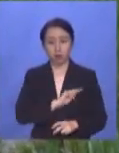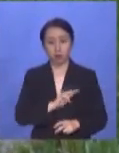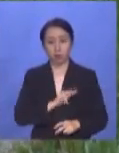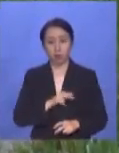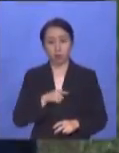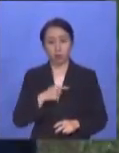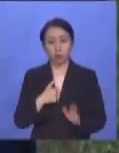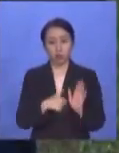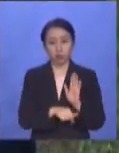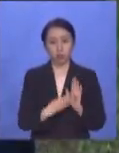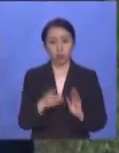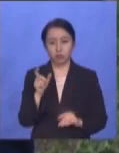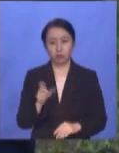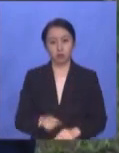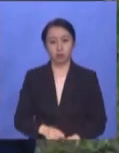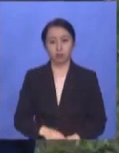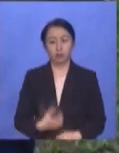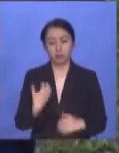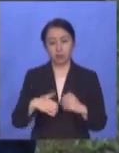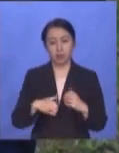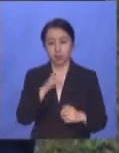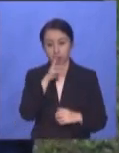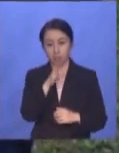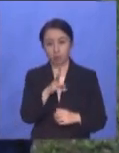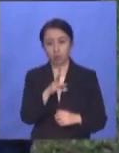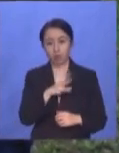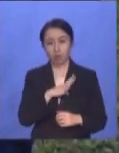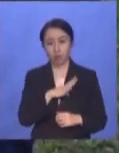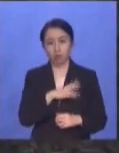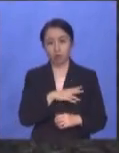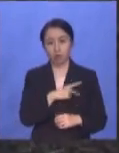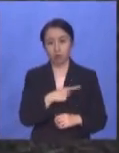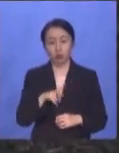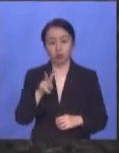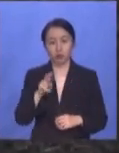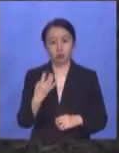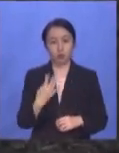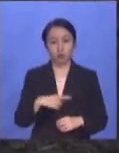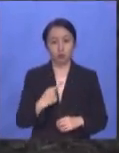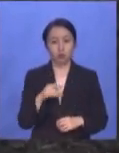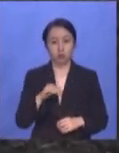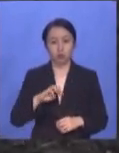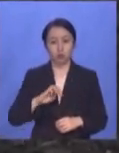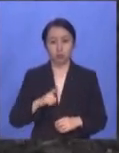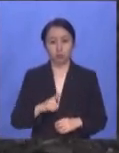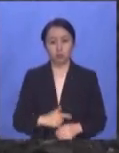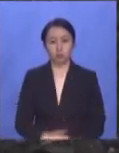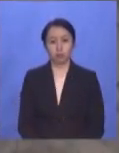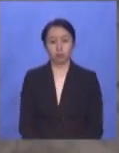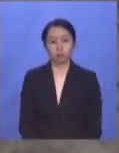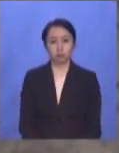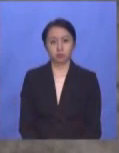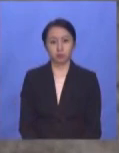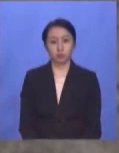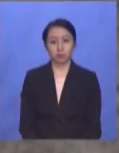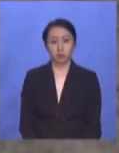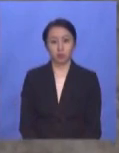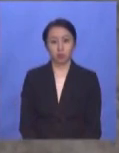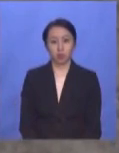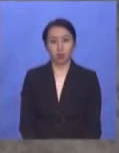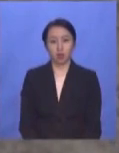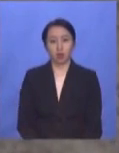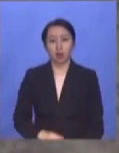работают 64 человека. Средняя заработная плата составляет 221 тысячу тенге. Проект